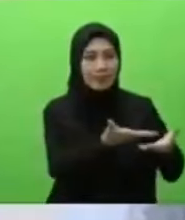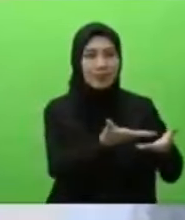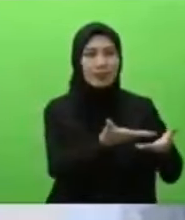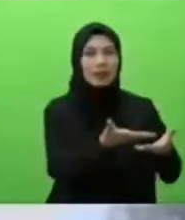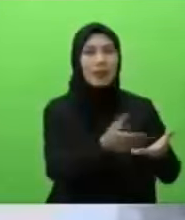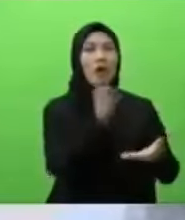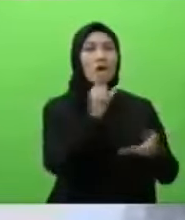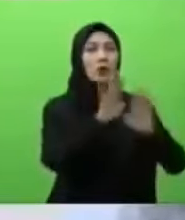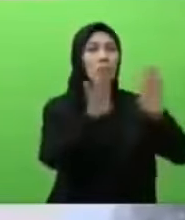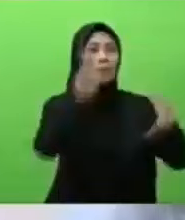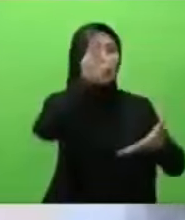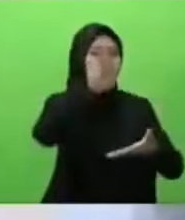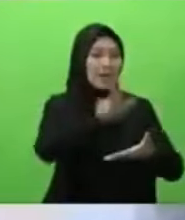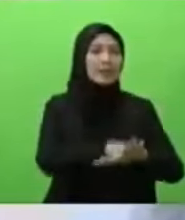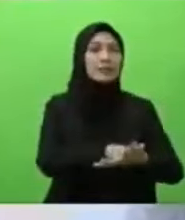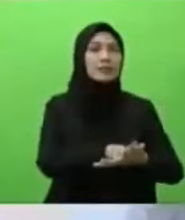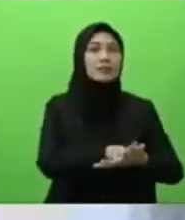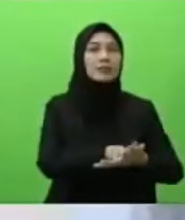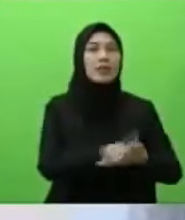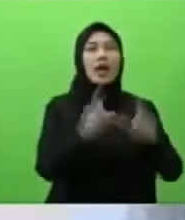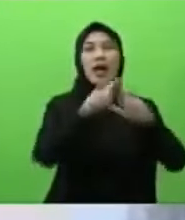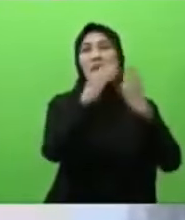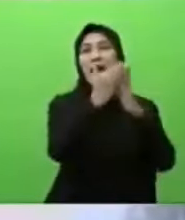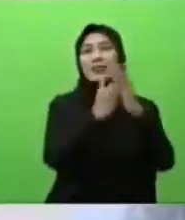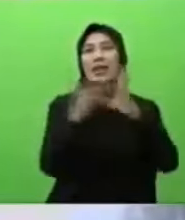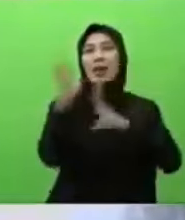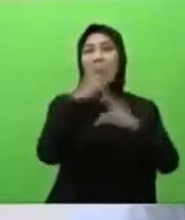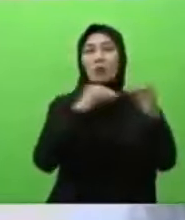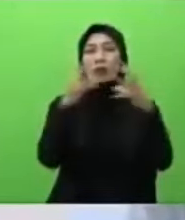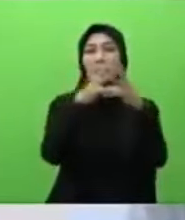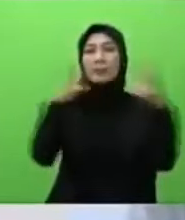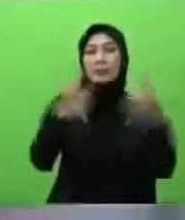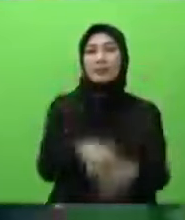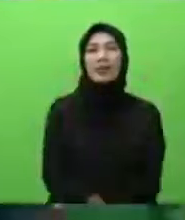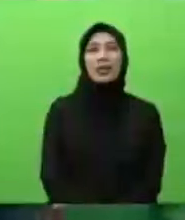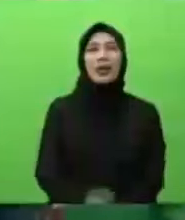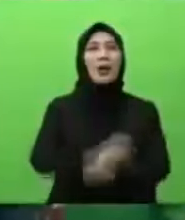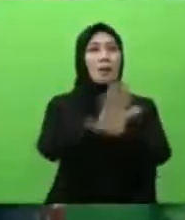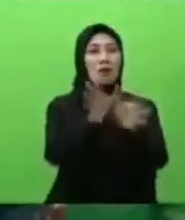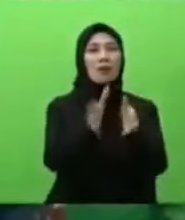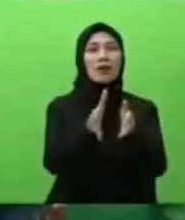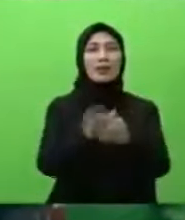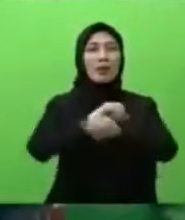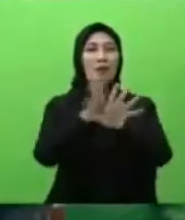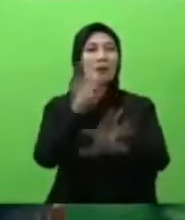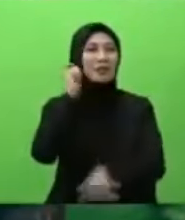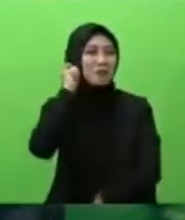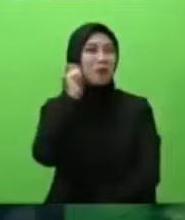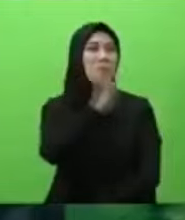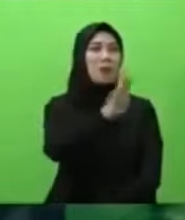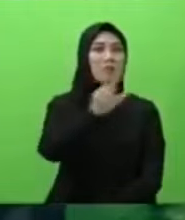resmi pelaksanaan Muktamar Muhammadiyah dan Aisiah ke-48 hari